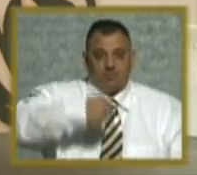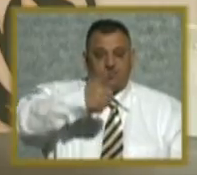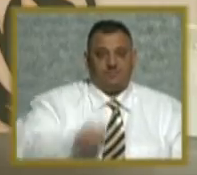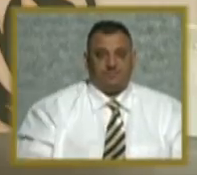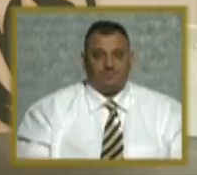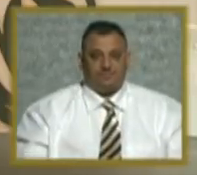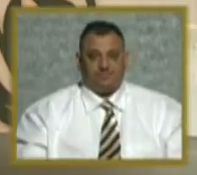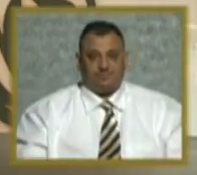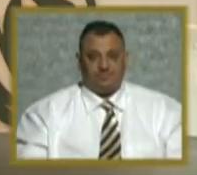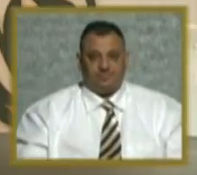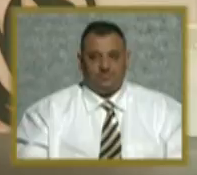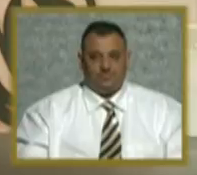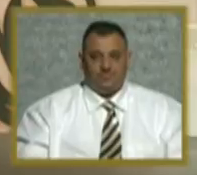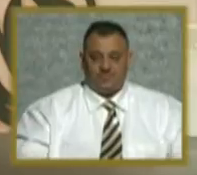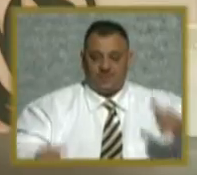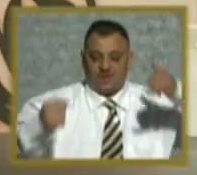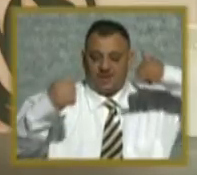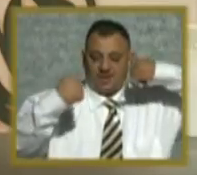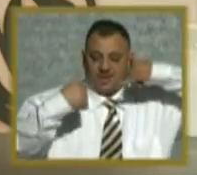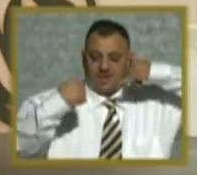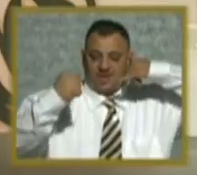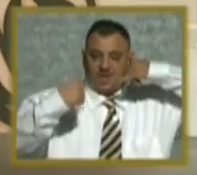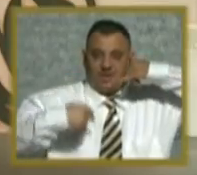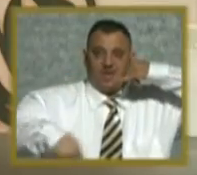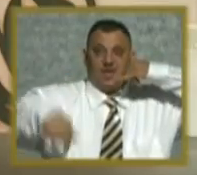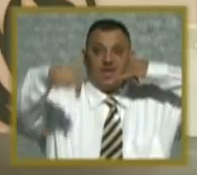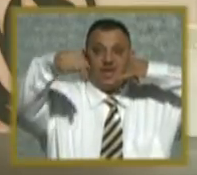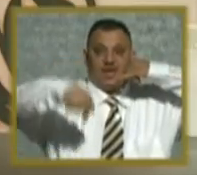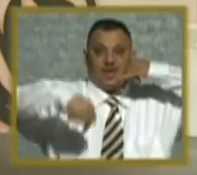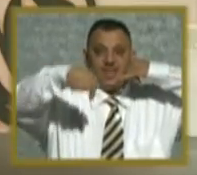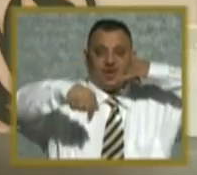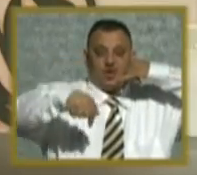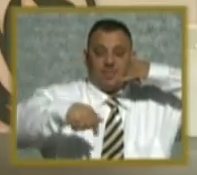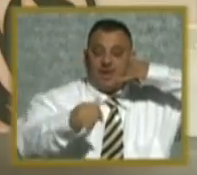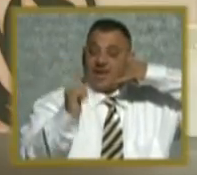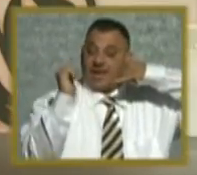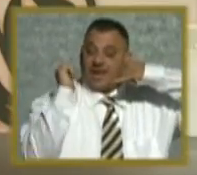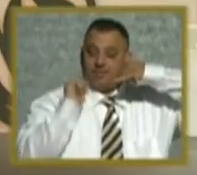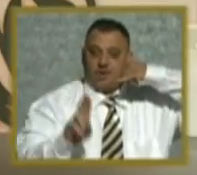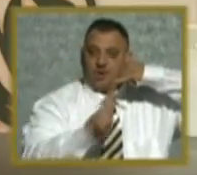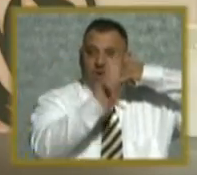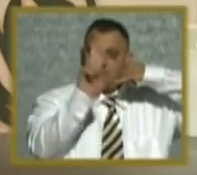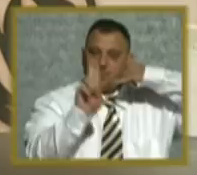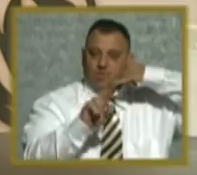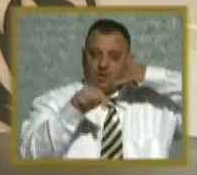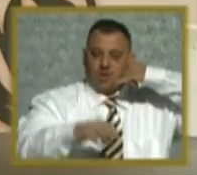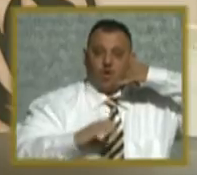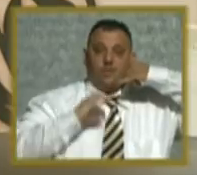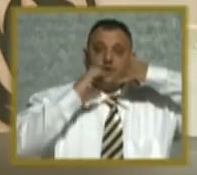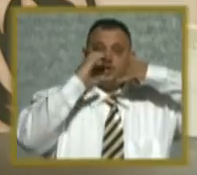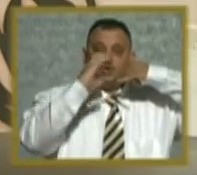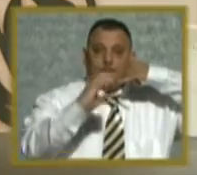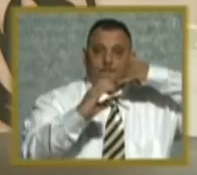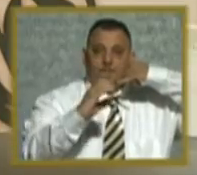قولي. حتى تصل أسئلتكم أيها الإخوة والأخوات لهذا اليوم، فإنني أجيب على ما تبقى من الأسئلة من اللقاء